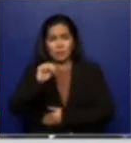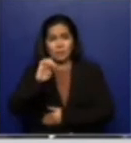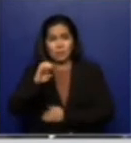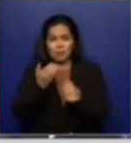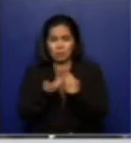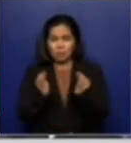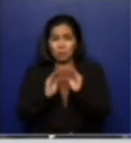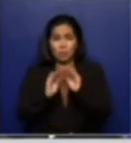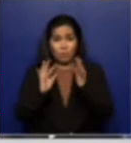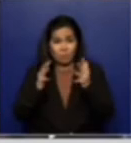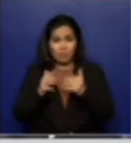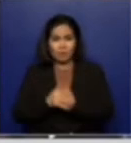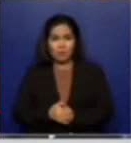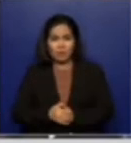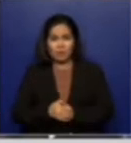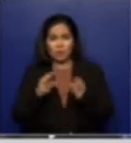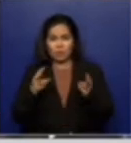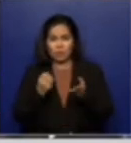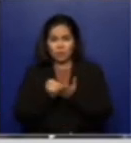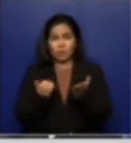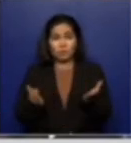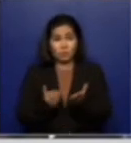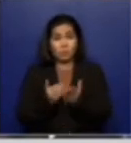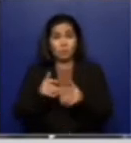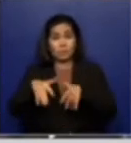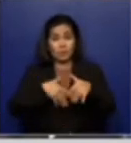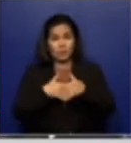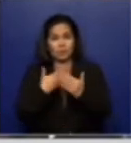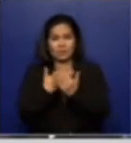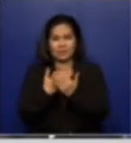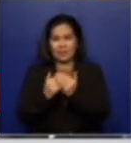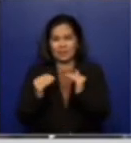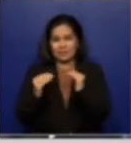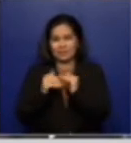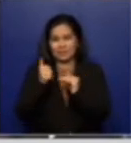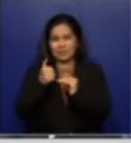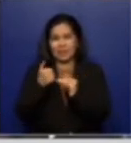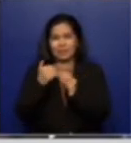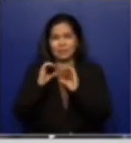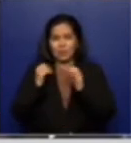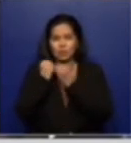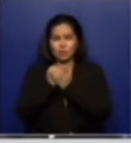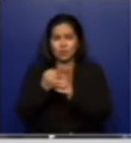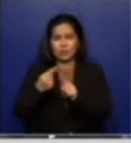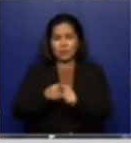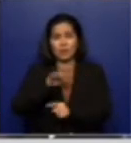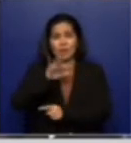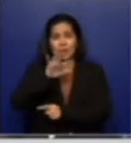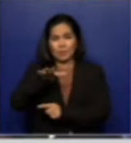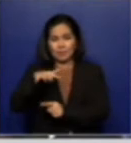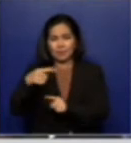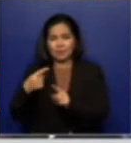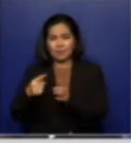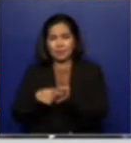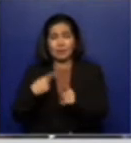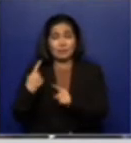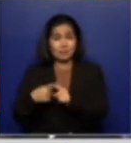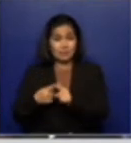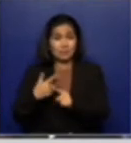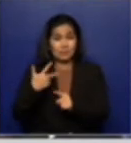ให้ประชาชนเข้าถึงแหล่งเงินทุนที่ผ่านมา 5,000 บาทเป็นเพียงเงินเยียวยาชั่วคราว